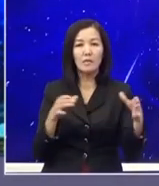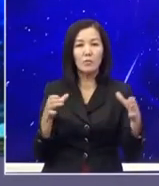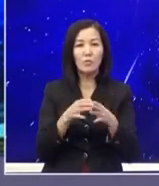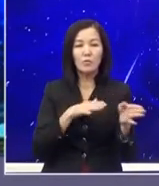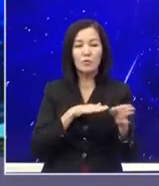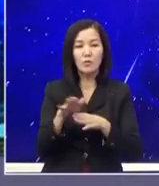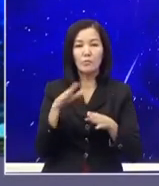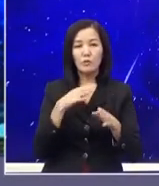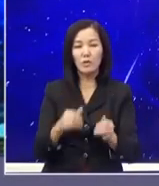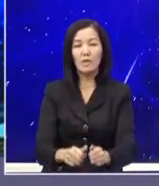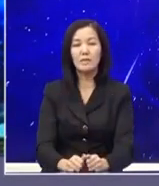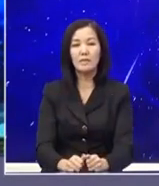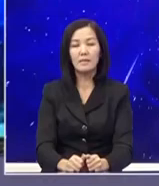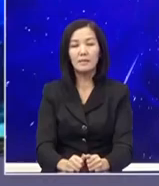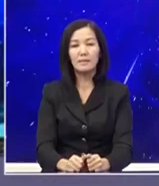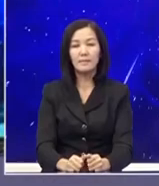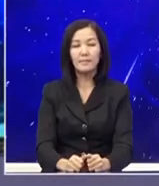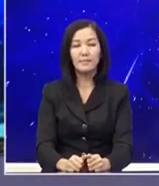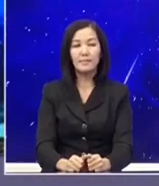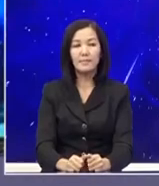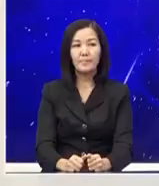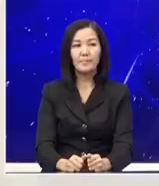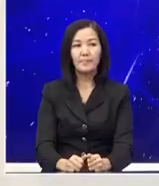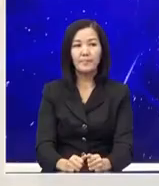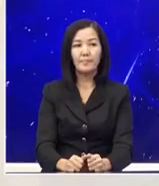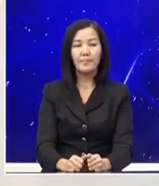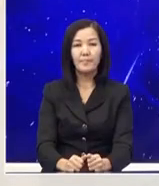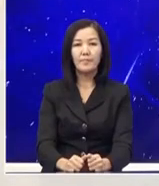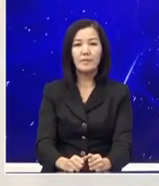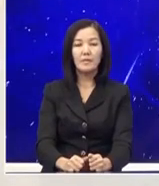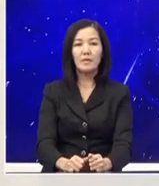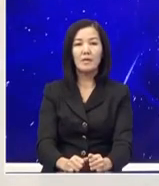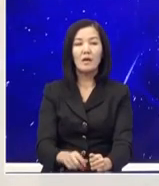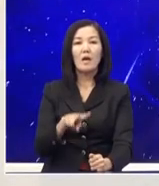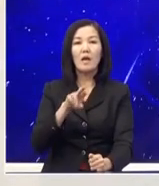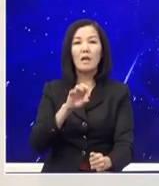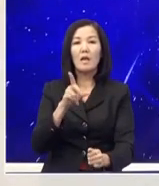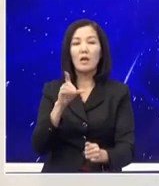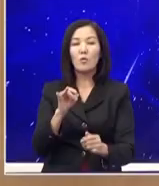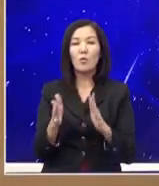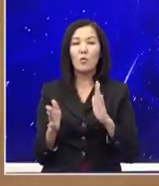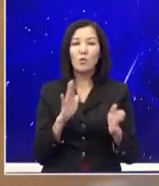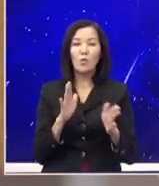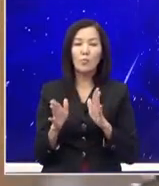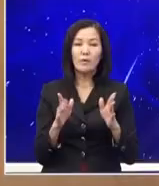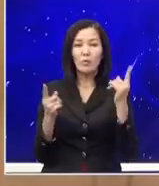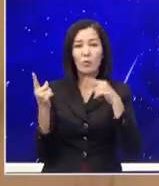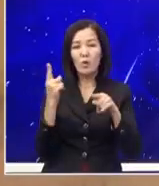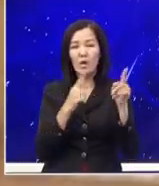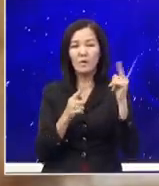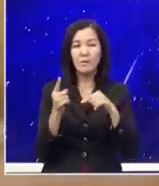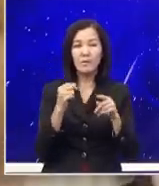қозғалысының өңірлік штабы жүзеге асырды. Мына Лего робот жинағы Қазақстанда жасалған. Шетелдік Лего